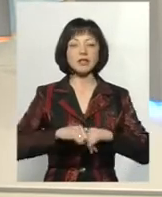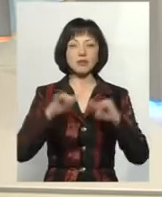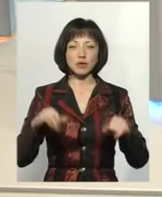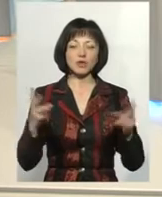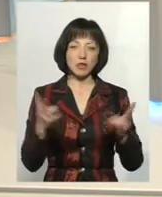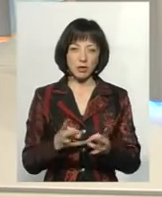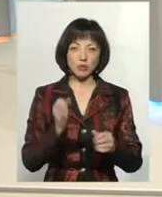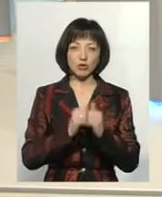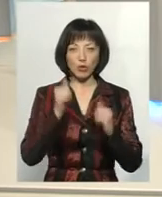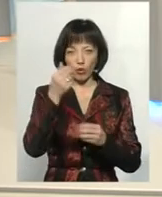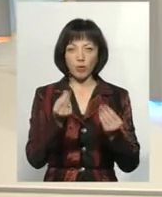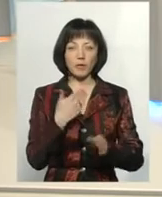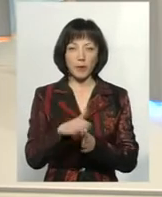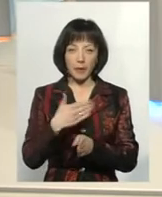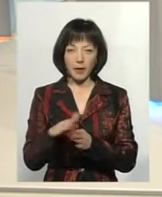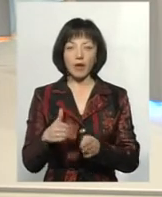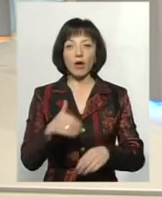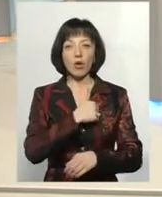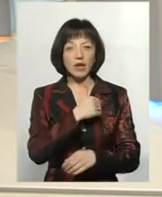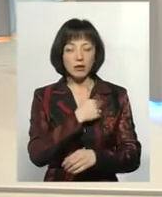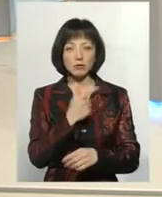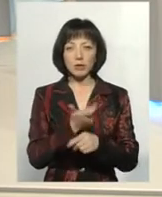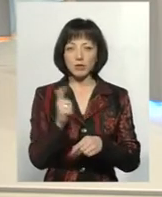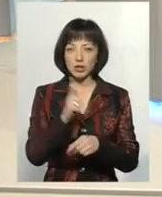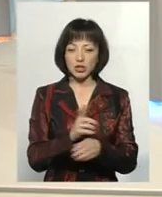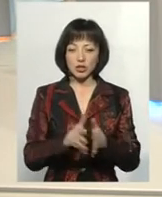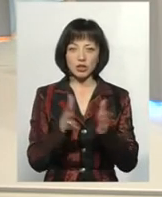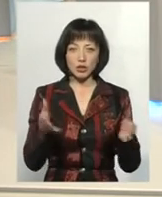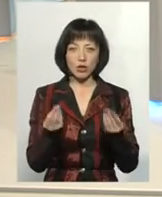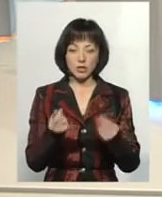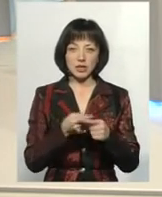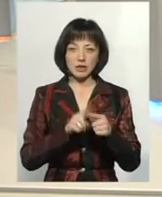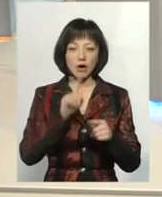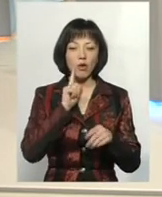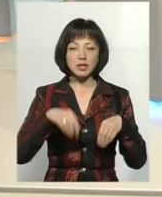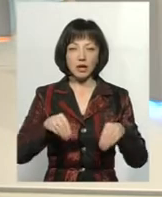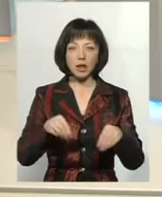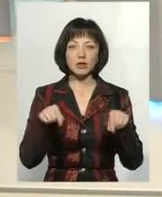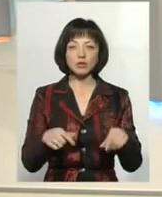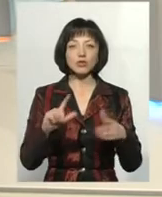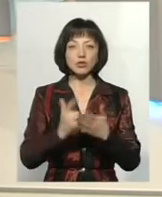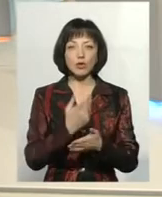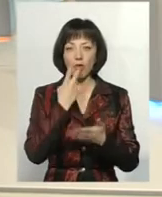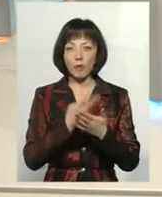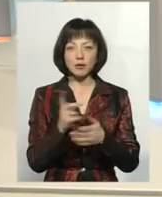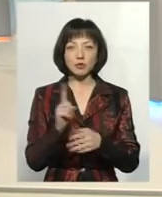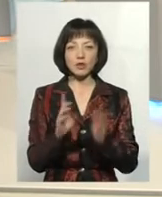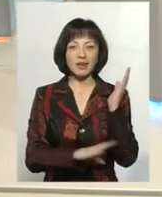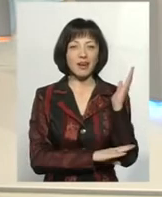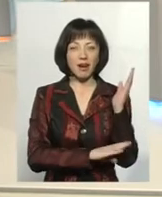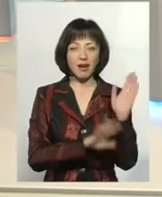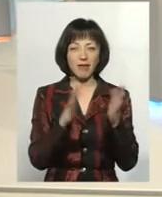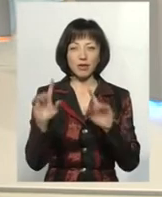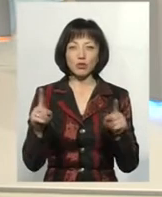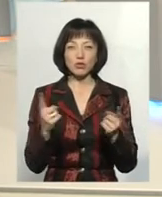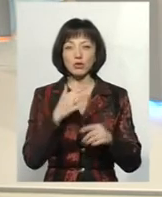щороку виділяються кошти. Хотілося б значно більше виділяти кошти на це озеленення. Але тут же знову ми бачимо, що дерева,